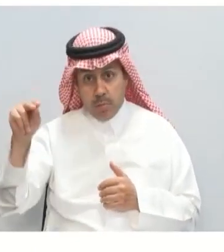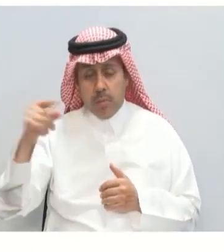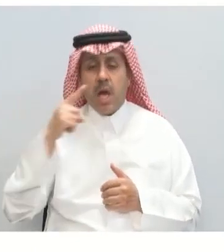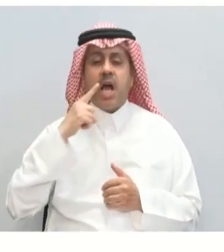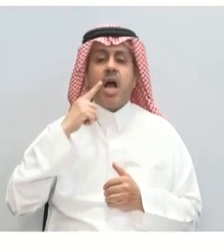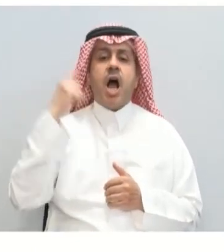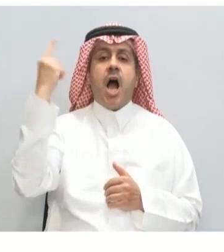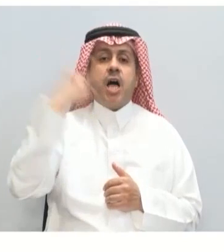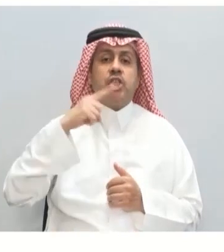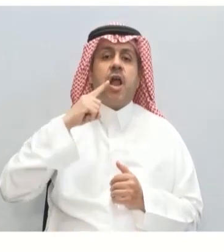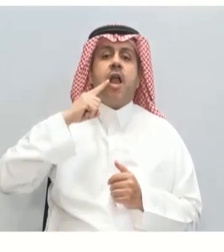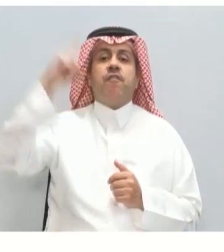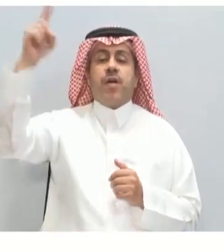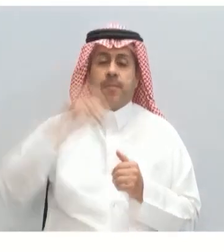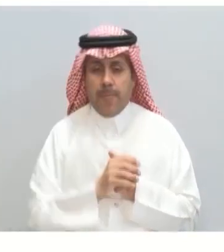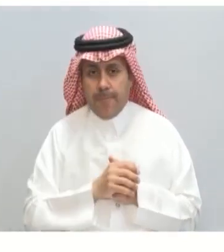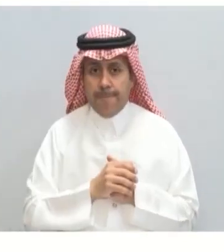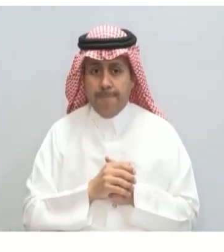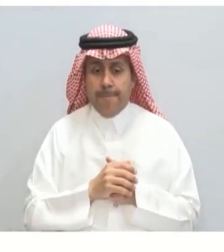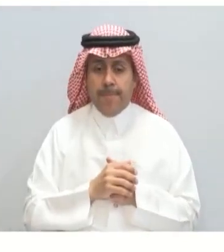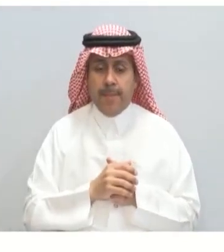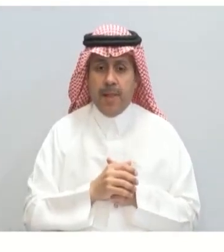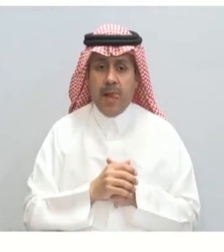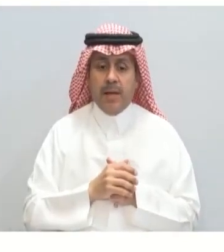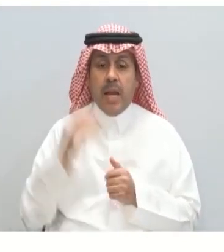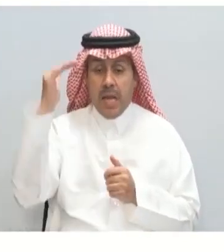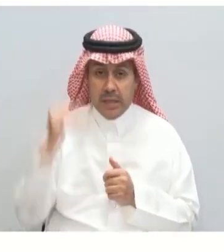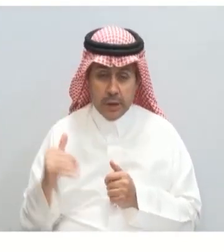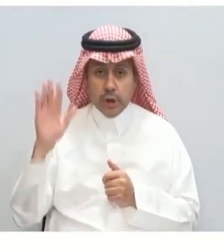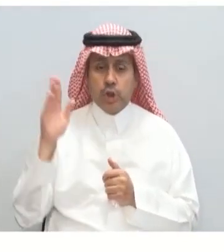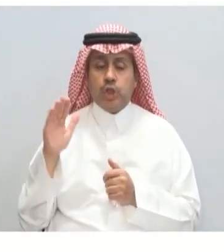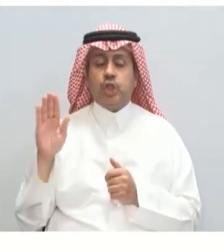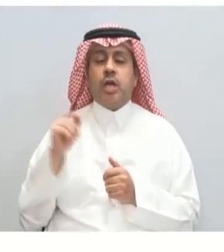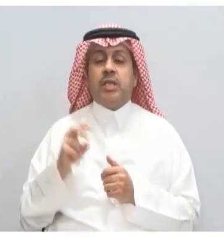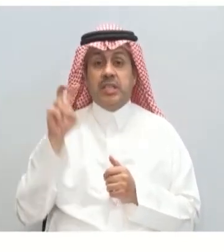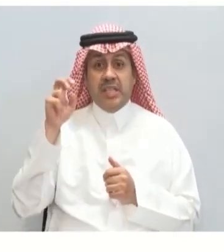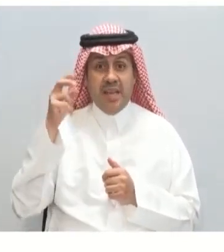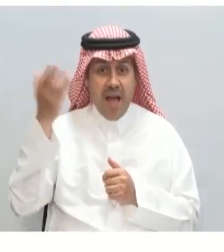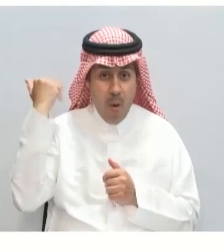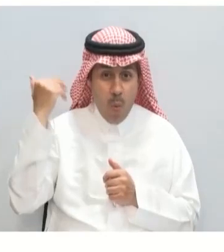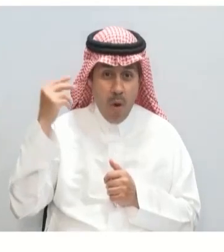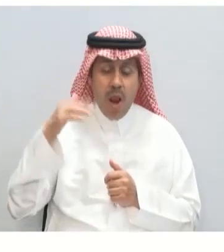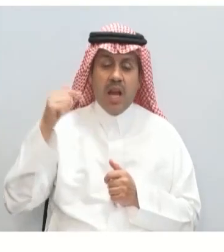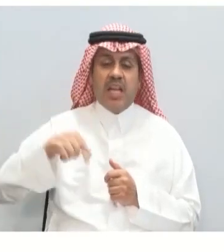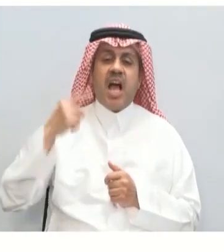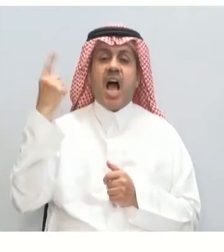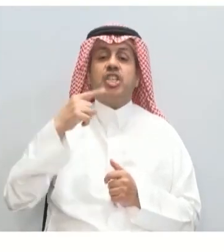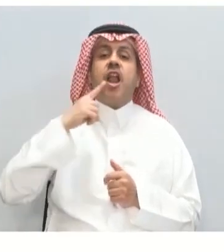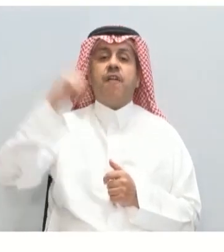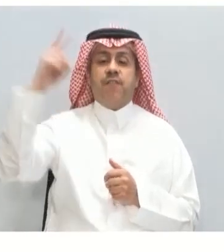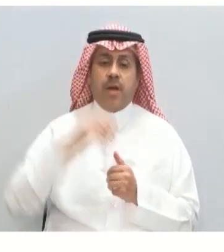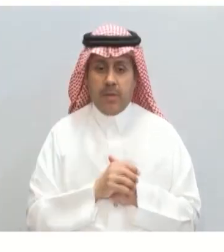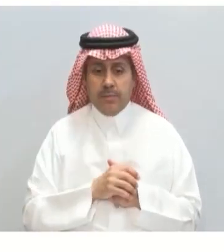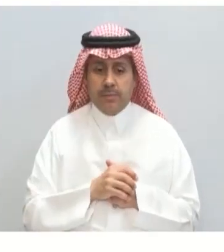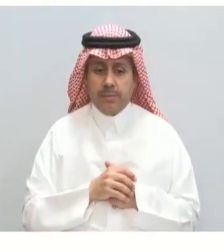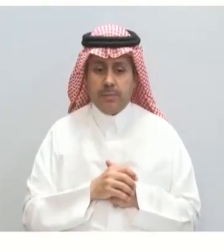10000 اذا الحد الادنى لعد الشاحنات اختلف من 20000 الى 10000 سنضيف هذا